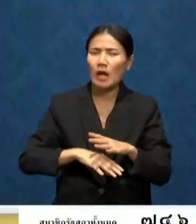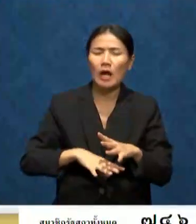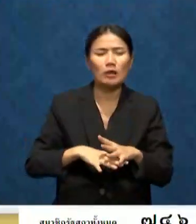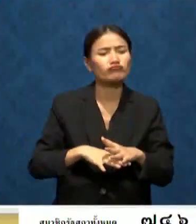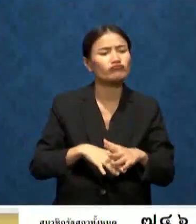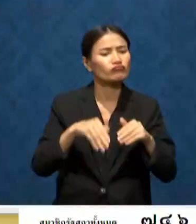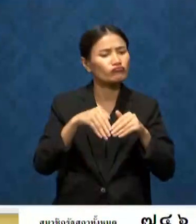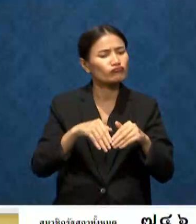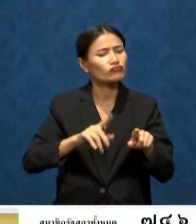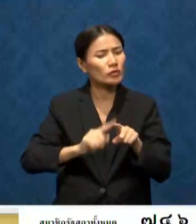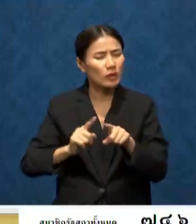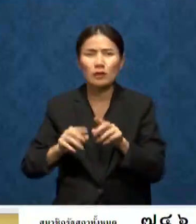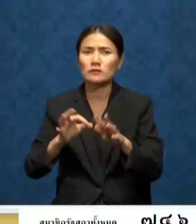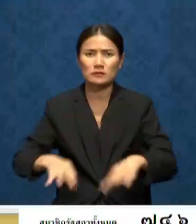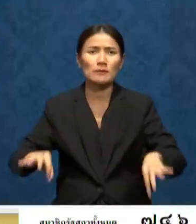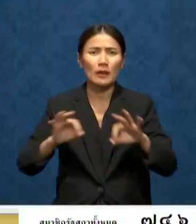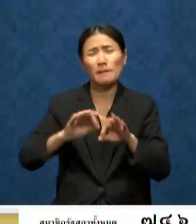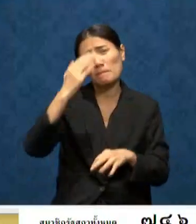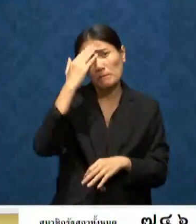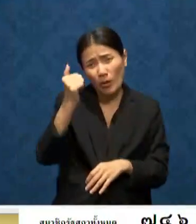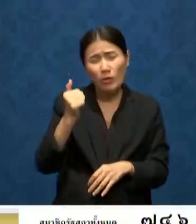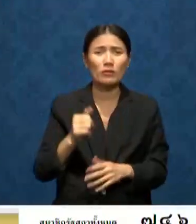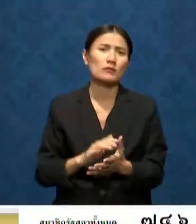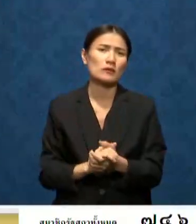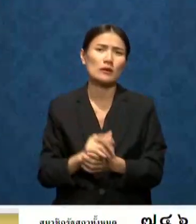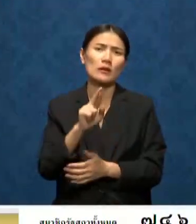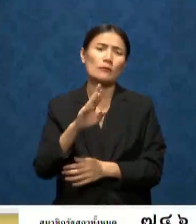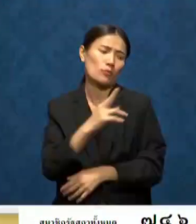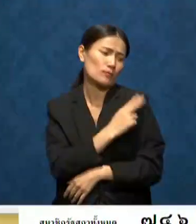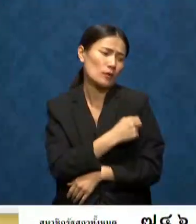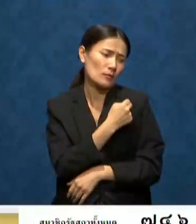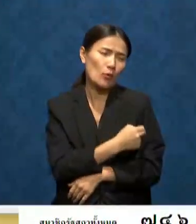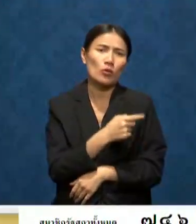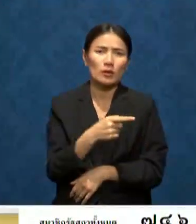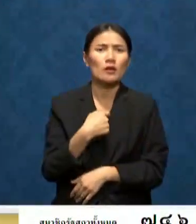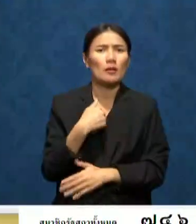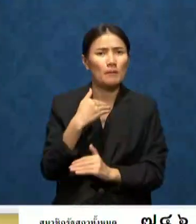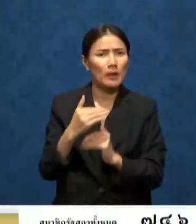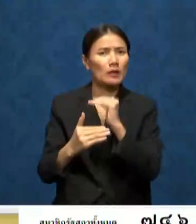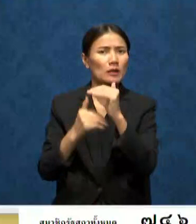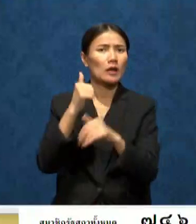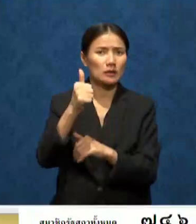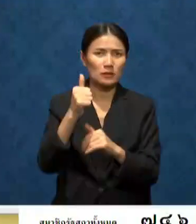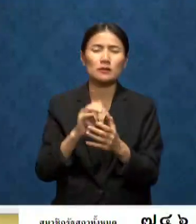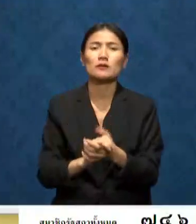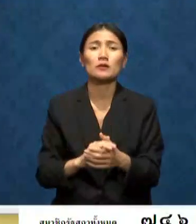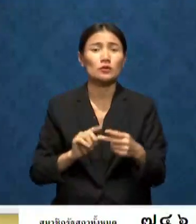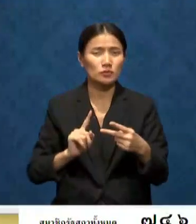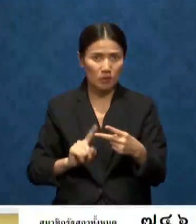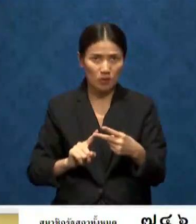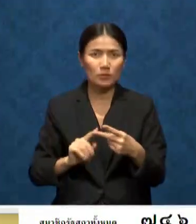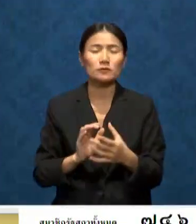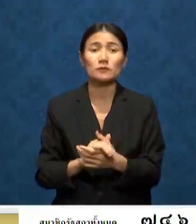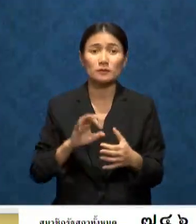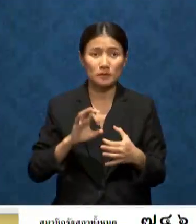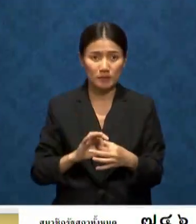จะเป็จุดคารงัด ทำให้ประสิทธภาพของระบบสาสุขเพิมมากขึ้นประเด็นที่สอง เรื่